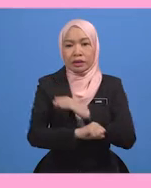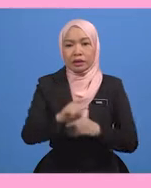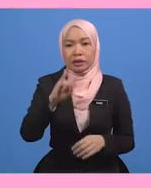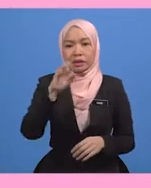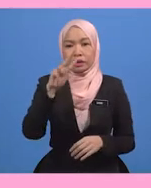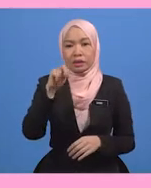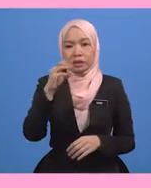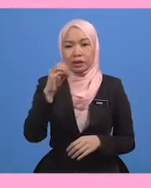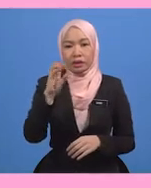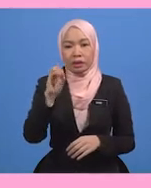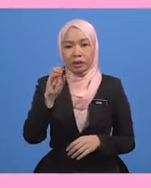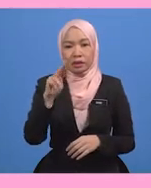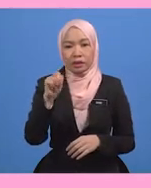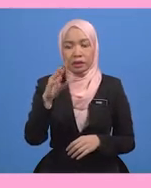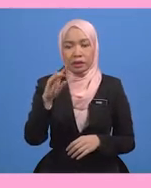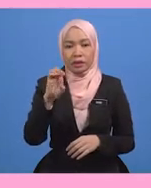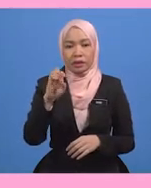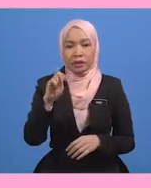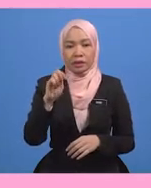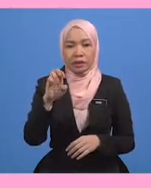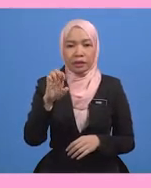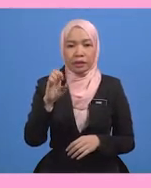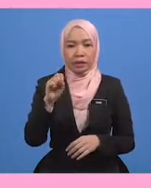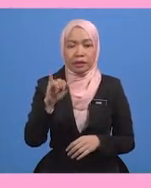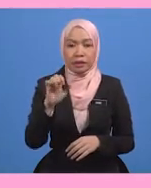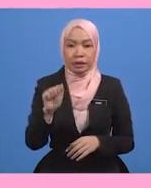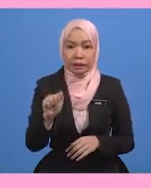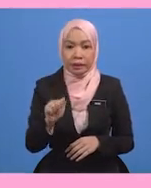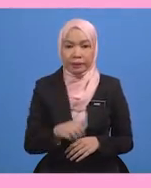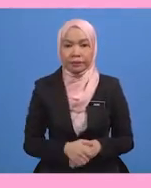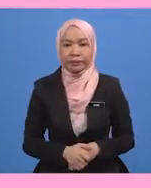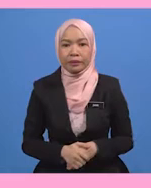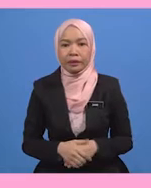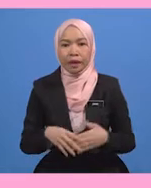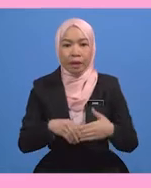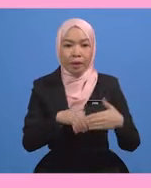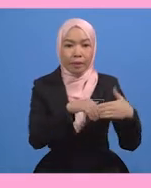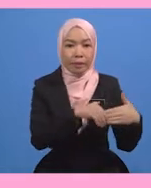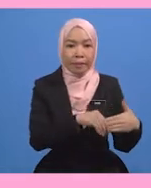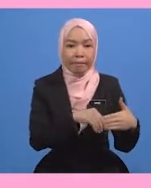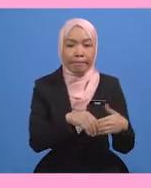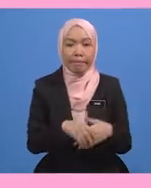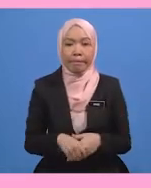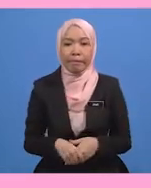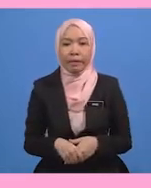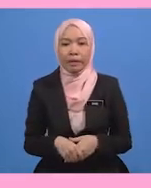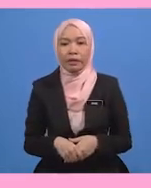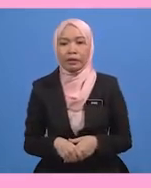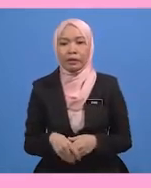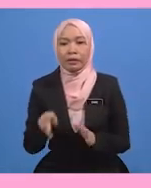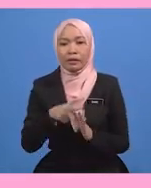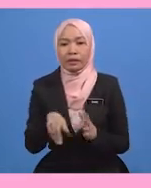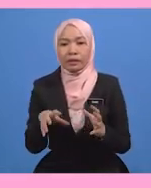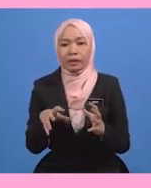penentangan terhadap perkara-perkara khurafat, bid'ah dan tarikat kebatinan yang sesat yang